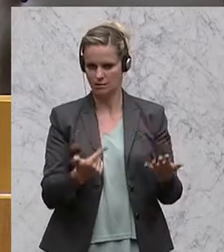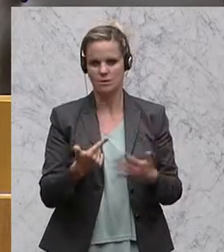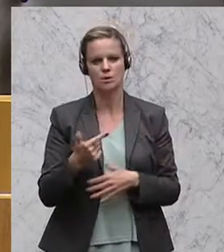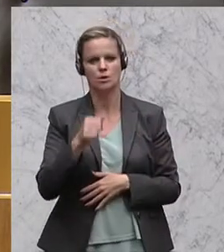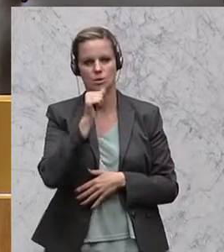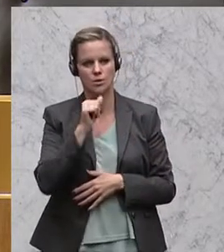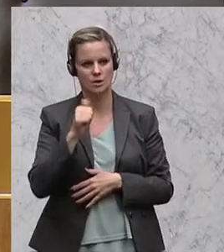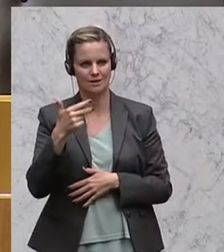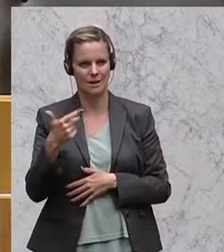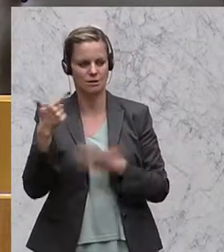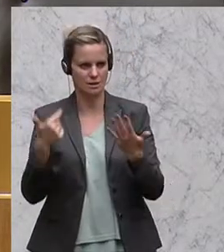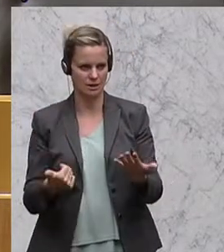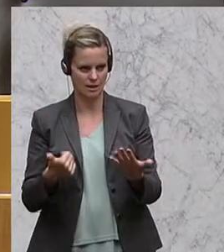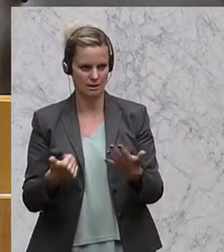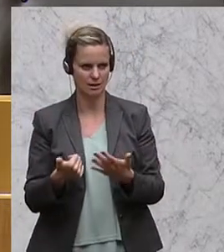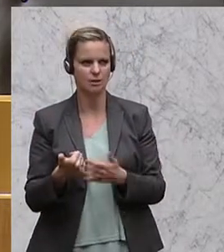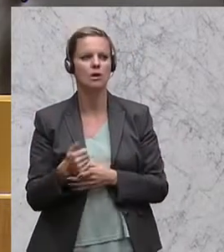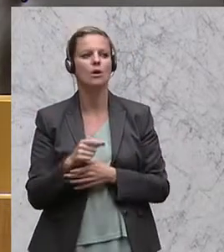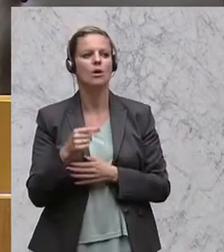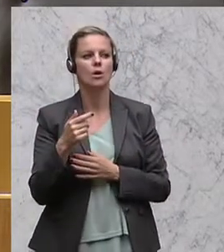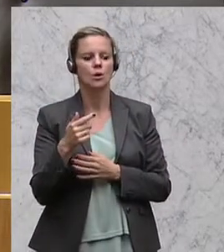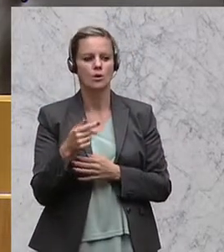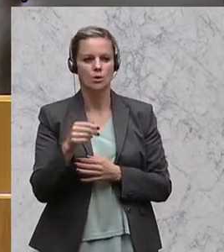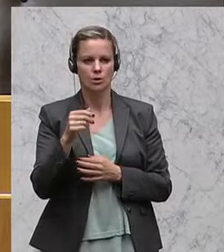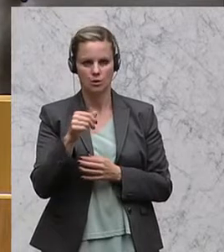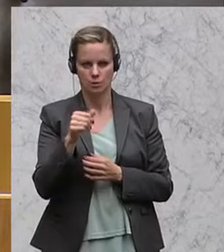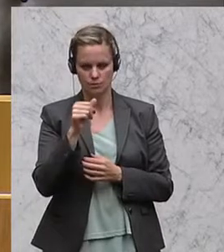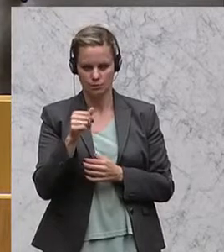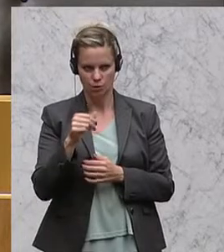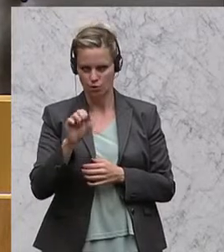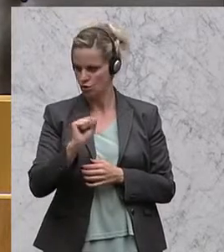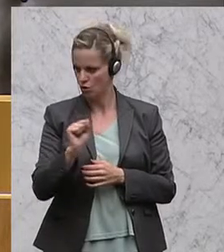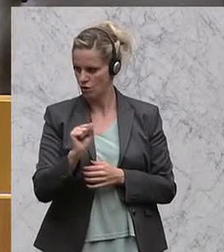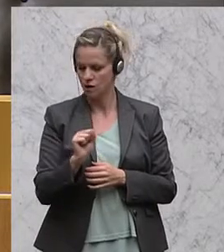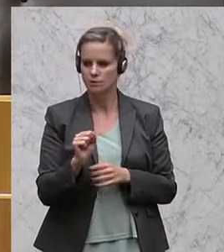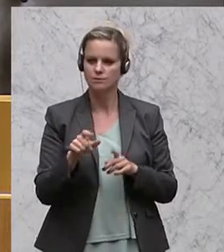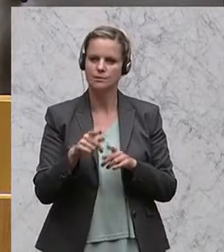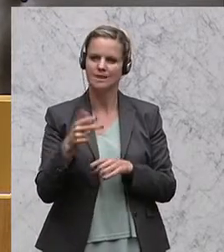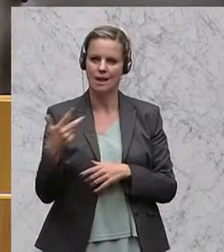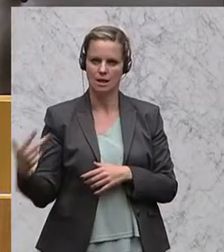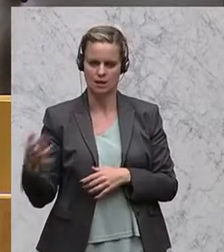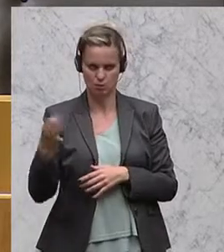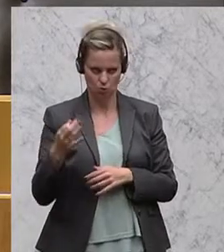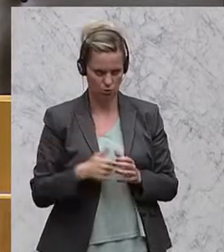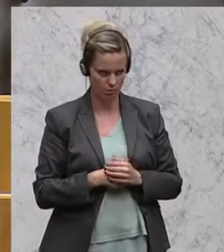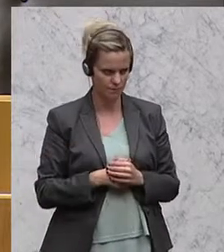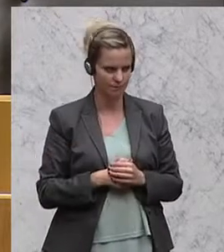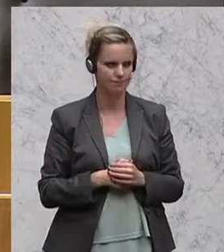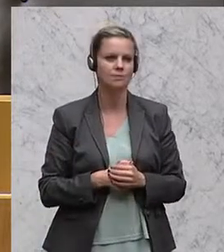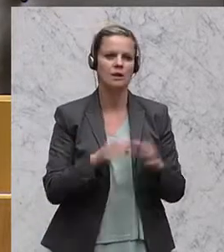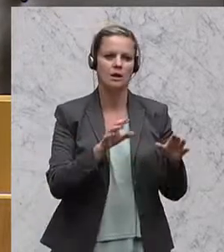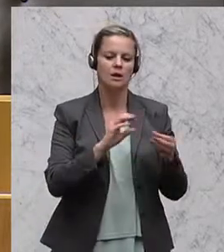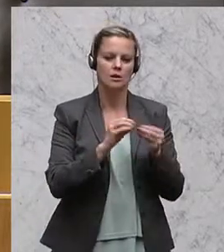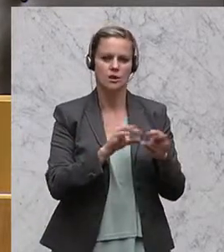sowie Neos und Stronnach je 33 Minuten. Gemäß § 57 Absatz 7 der Geschäftsordnung